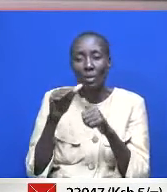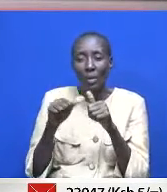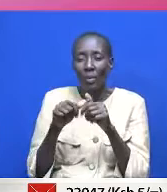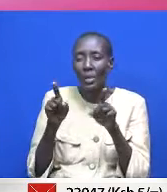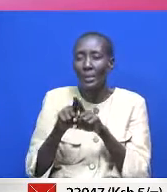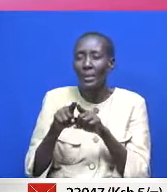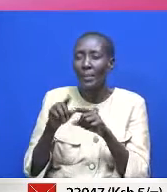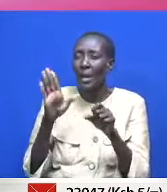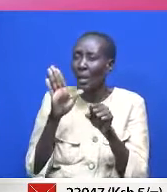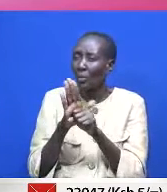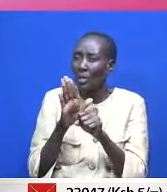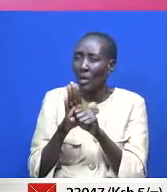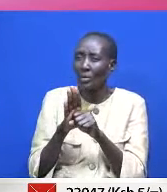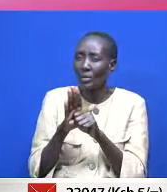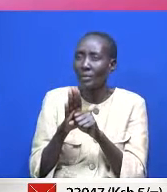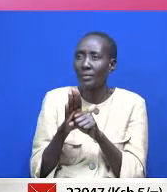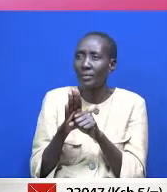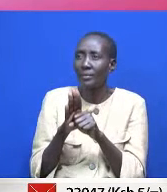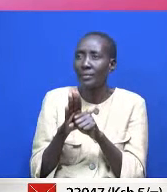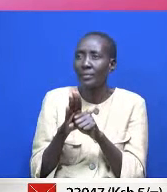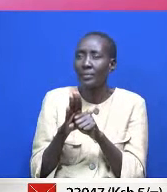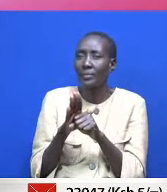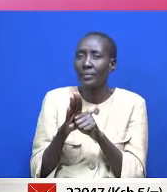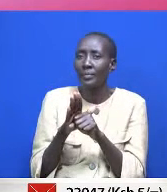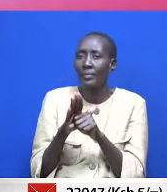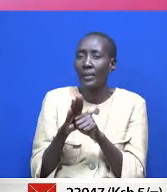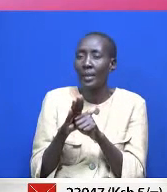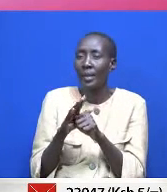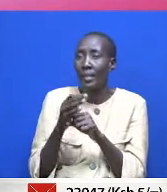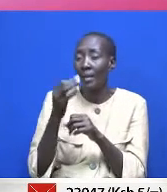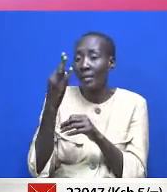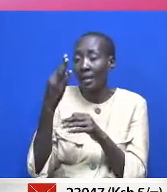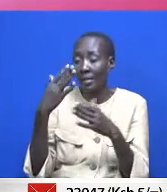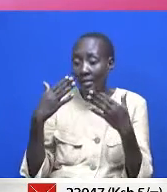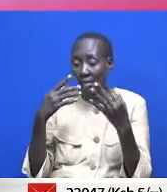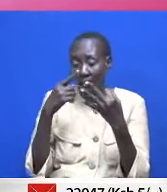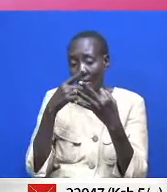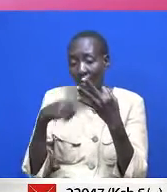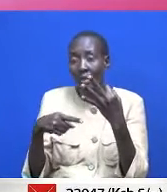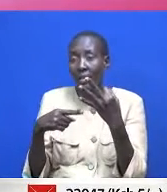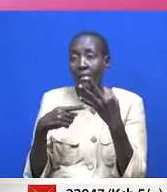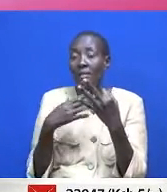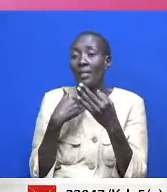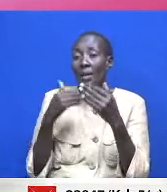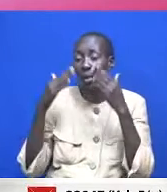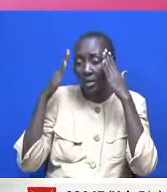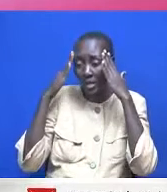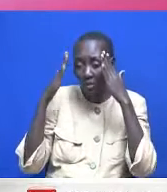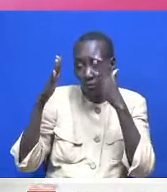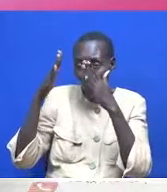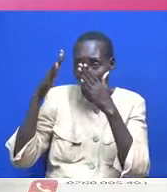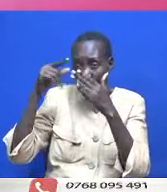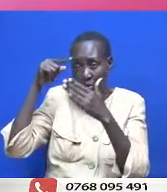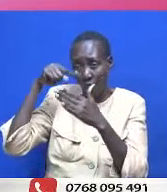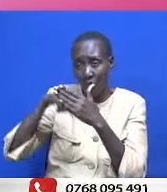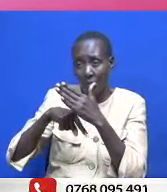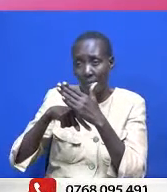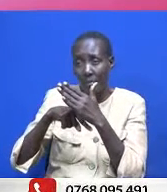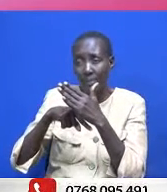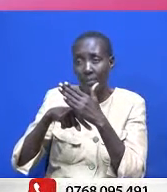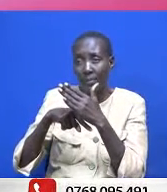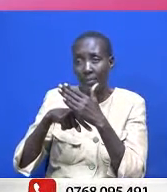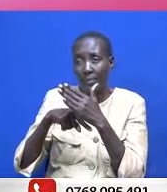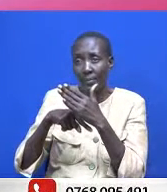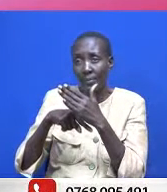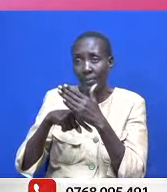Ningependa kusema kwamba vitu kuna swala vitatu ambayo ningependa ziangaliwe na makini sana na